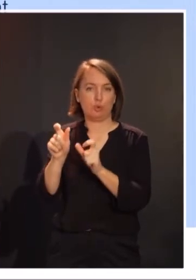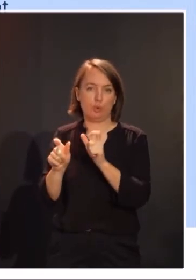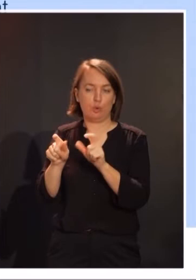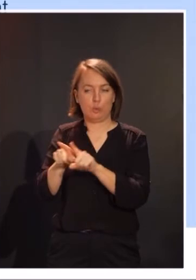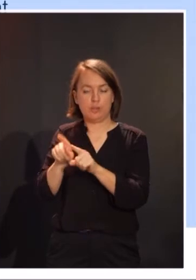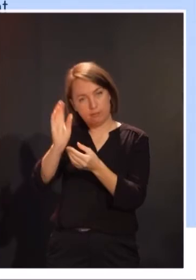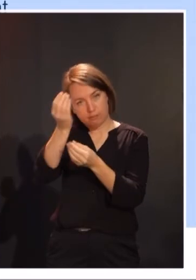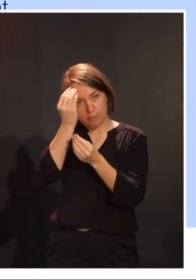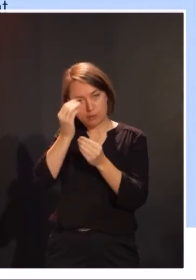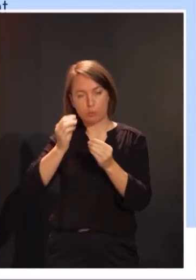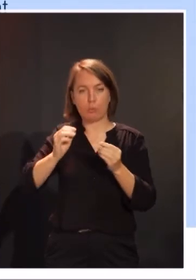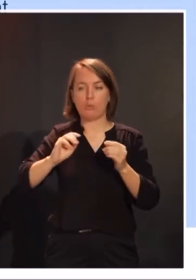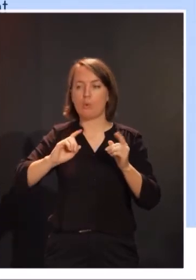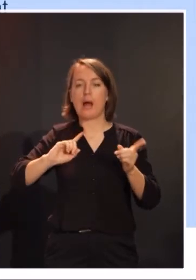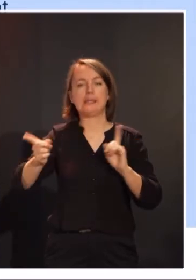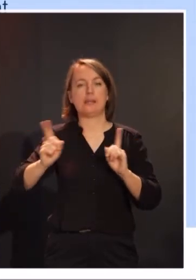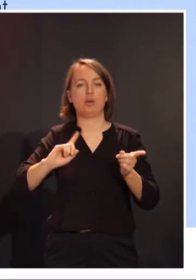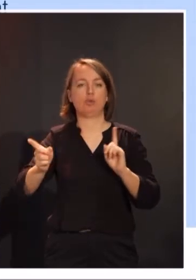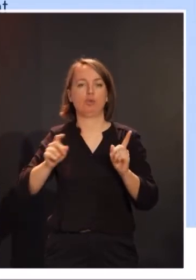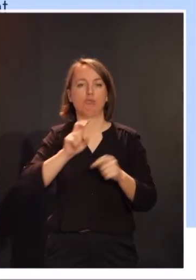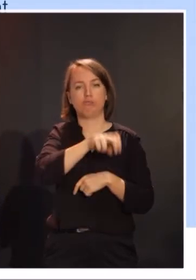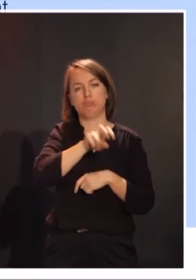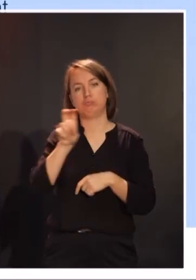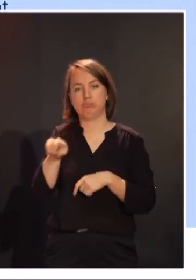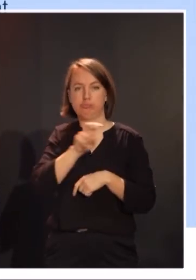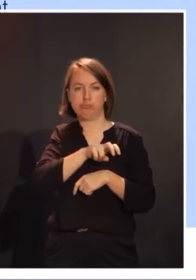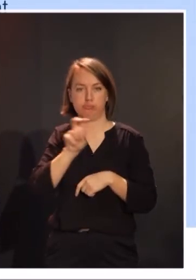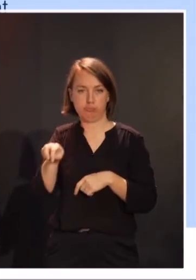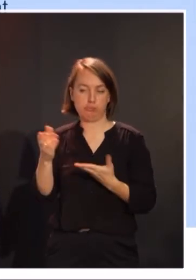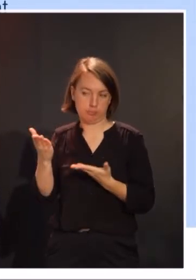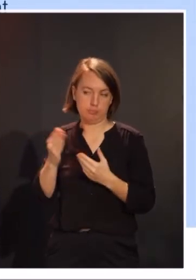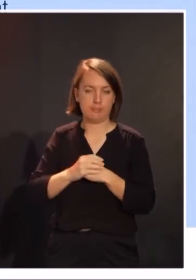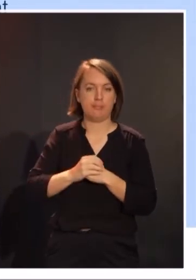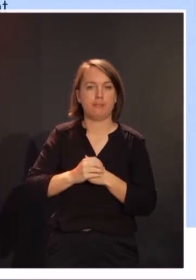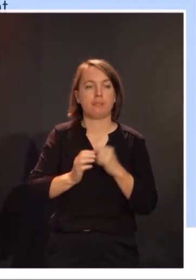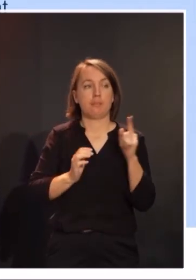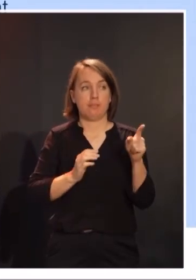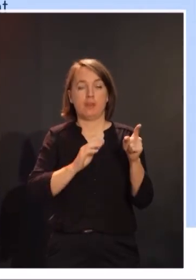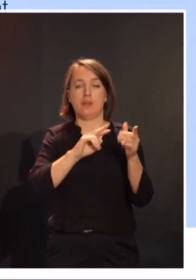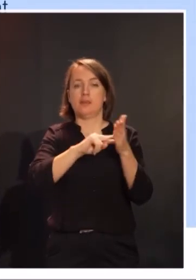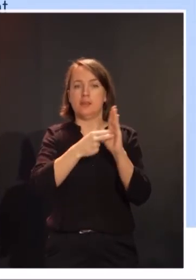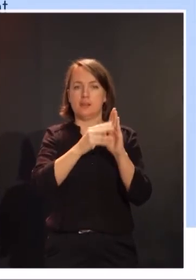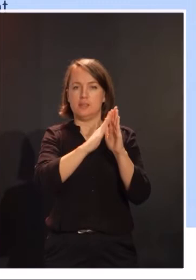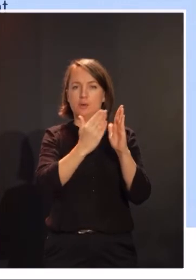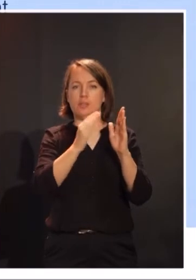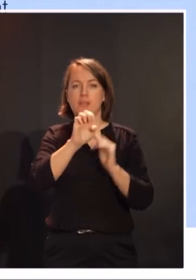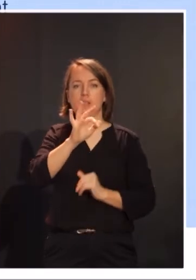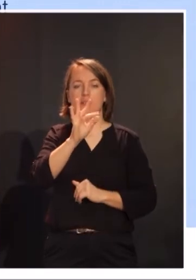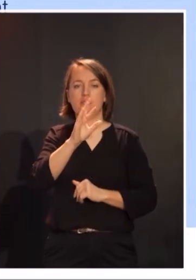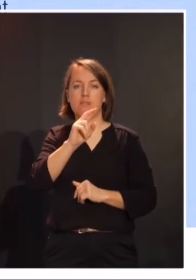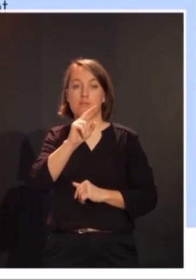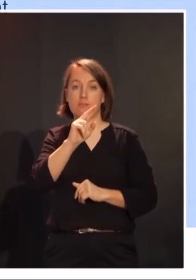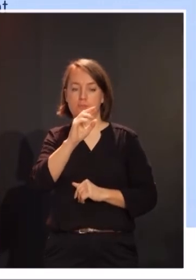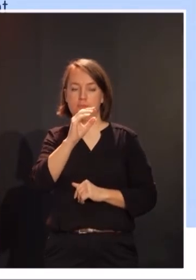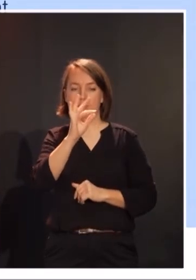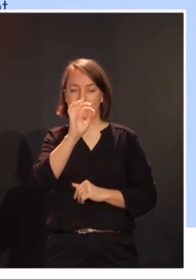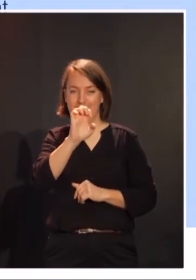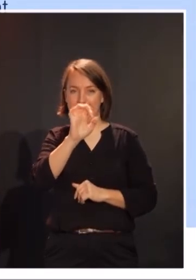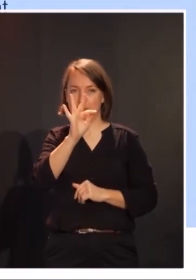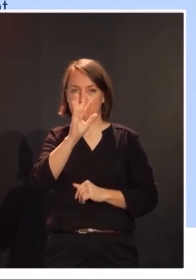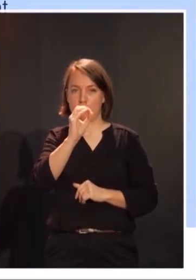alternance. Ce que va proposer la Technicotech Effort, et Julie l'a présenté précédemment,